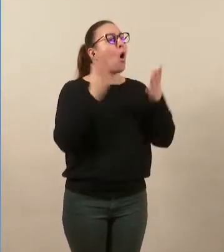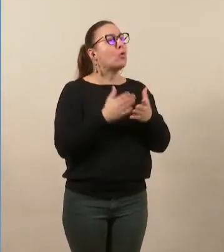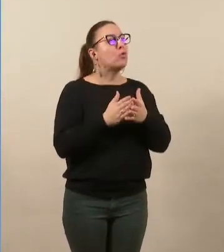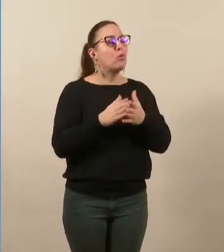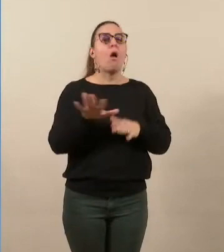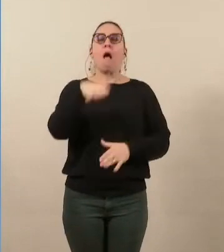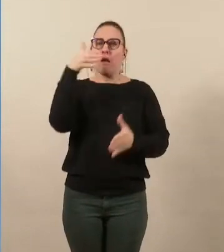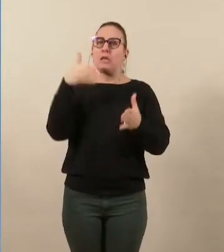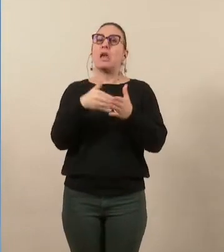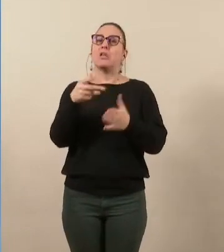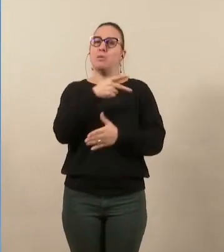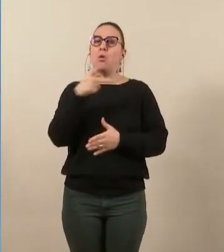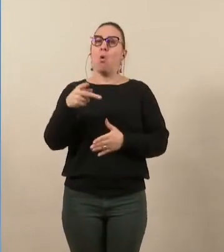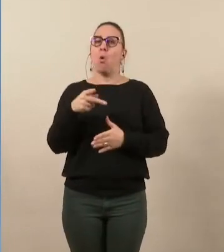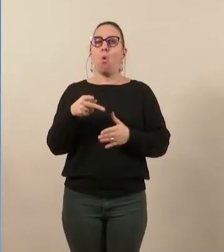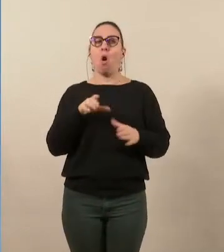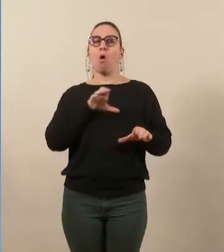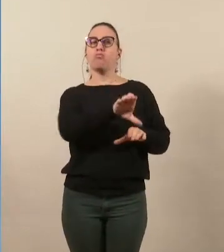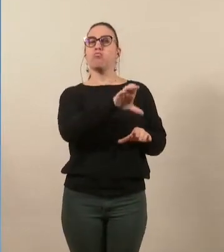mobilisés pour une vingtaine de personnes.